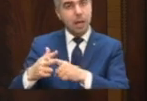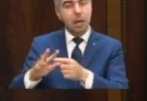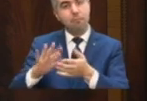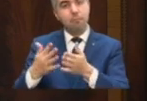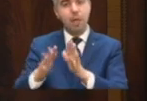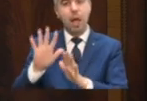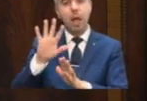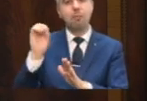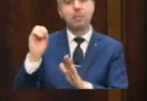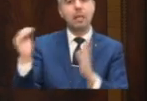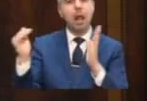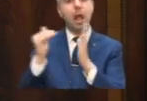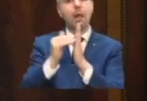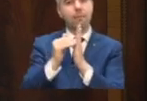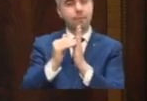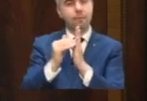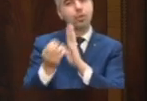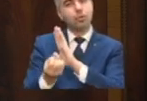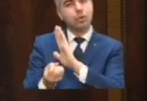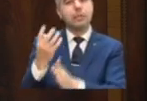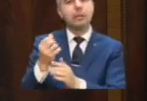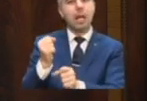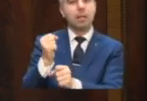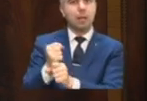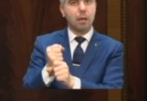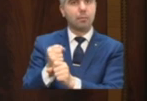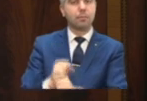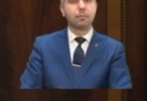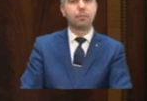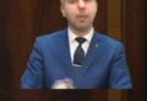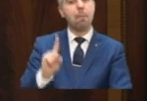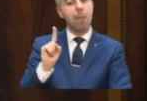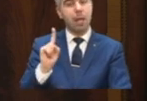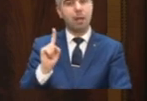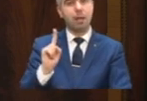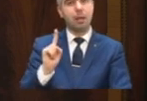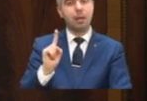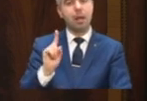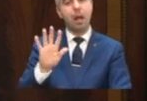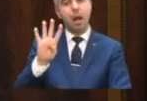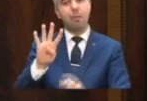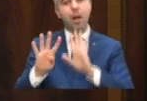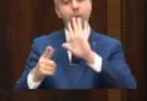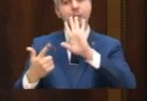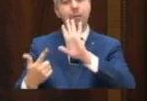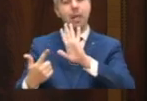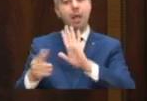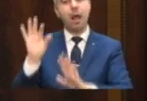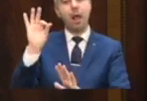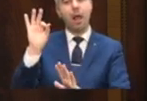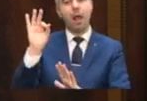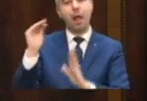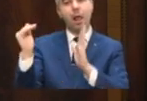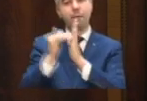من 50,000 منصب شغل جديدة، ولكن مشات لنا 74,000 منصب شغل في هذه